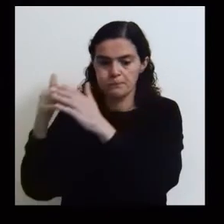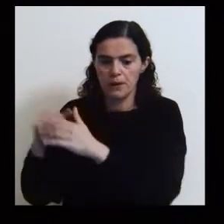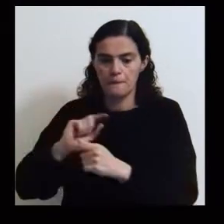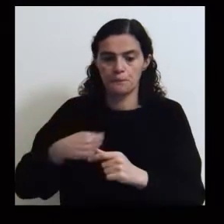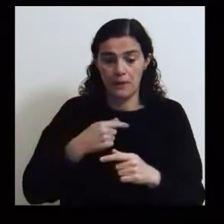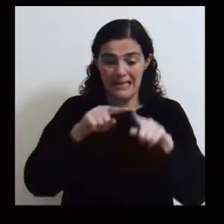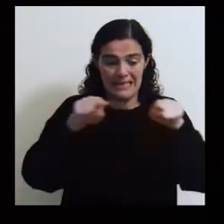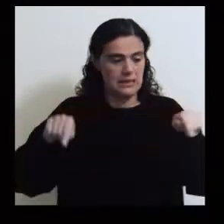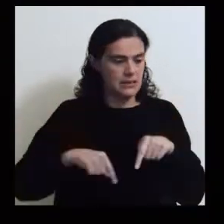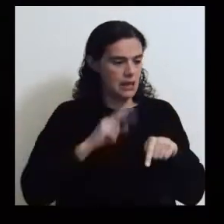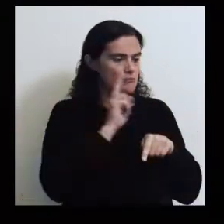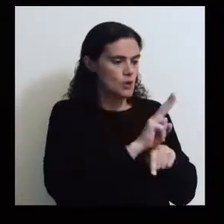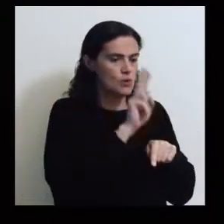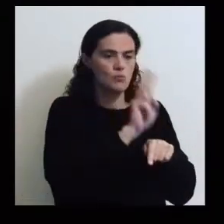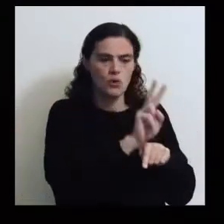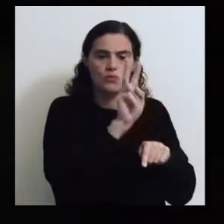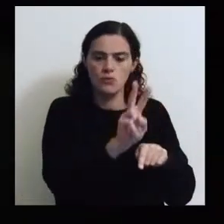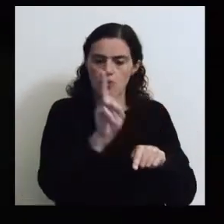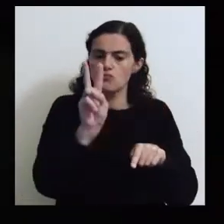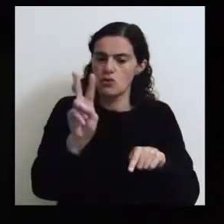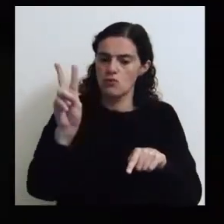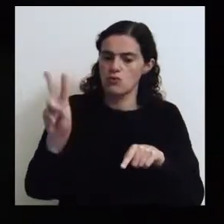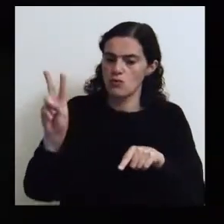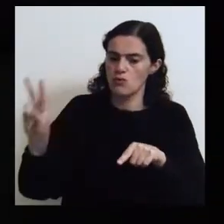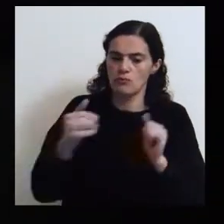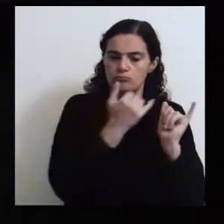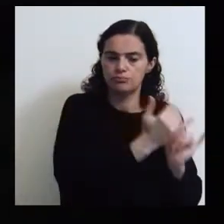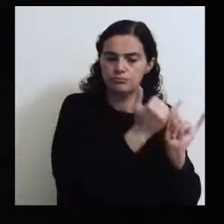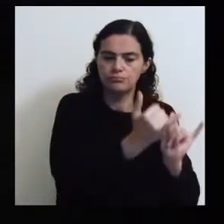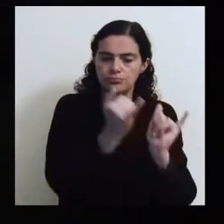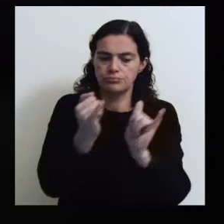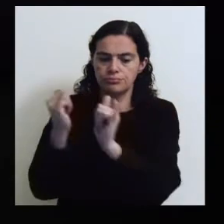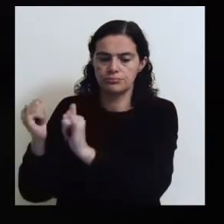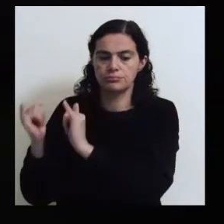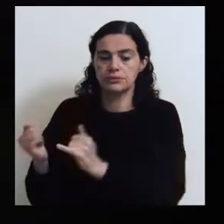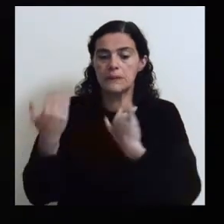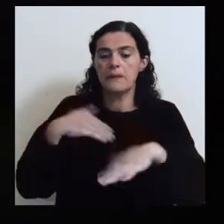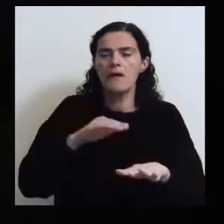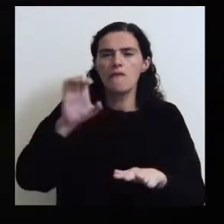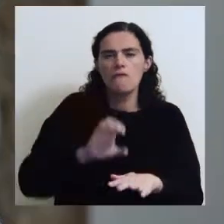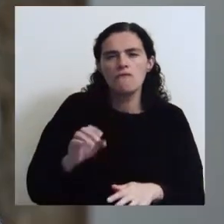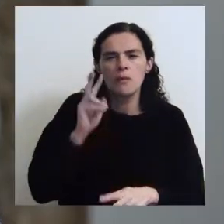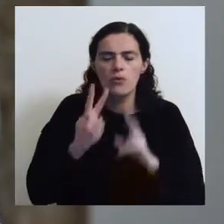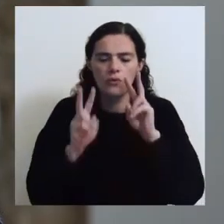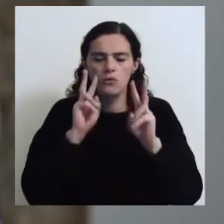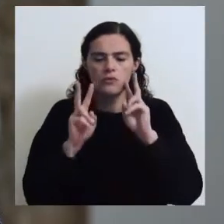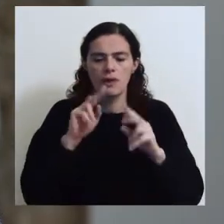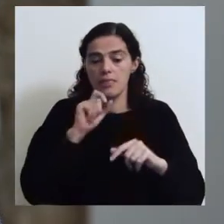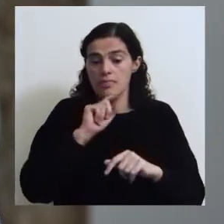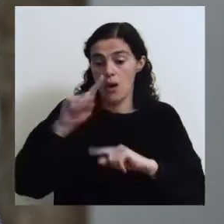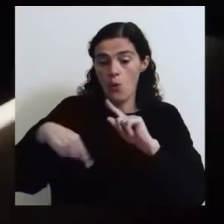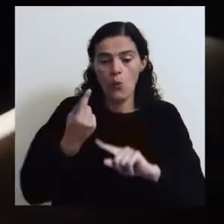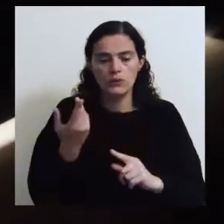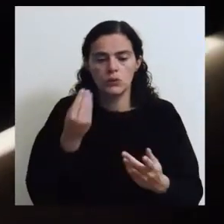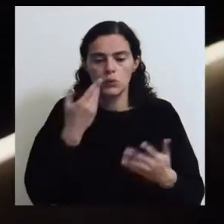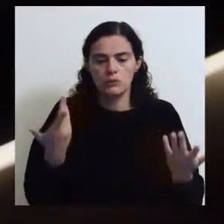en faisant le tour de la salle et en regardant les écrans les uns après les autres. Mais il y a aussi une autre façon de